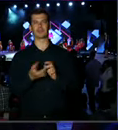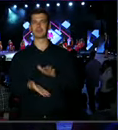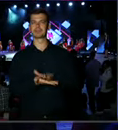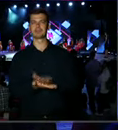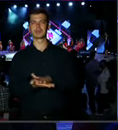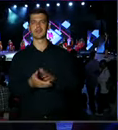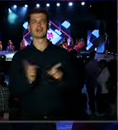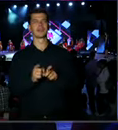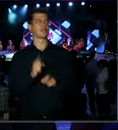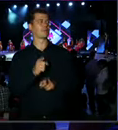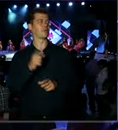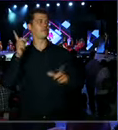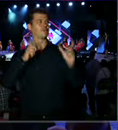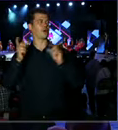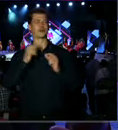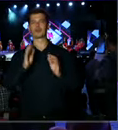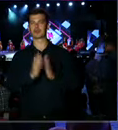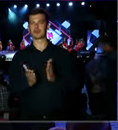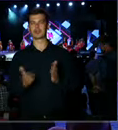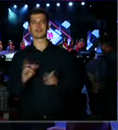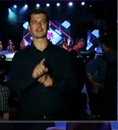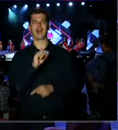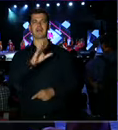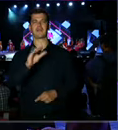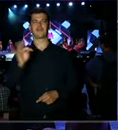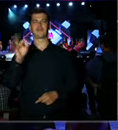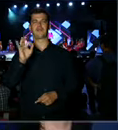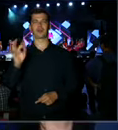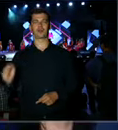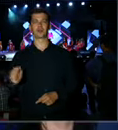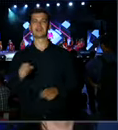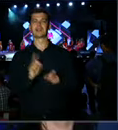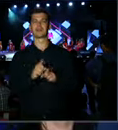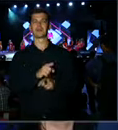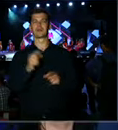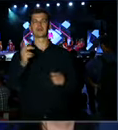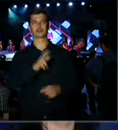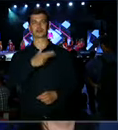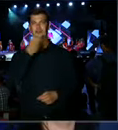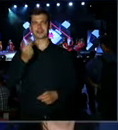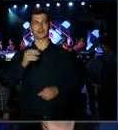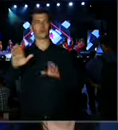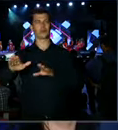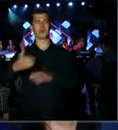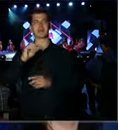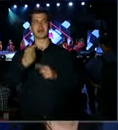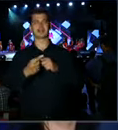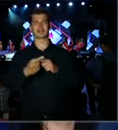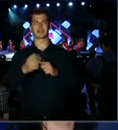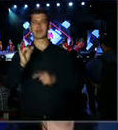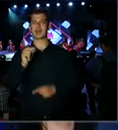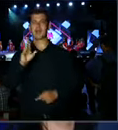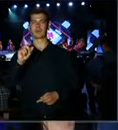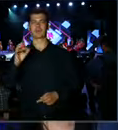Pneumat, fotoksiążkę od AB Foto, trzydniowy pobyt z osobą towarzyszącą w ośrodku Max w